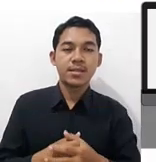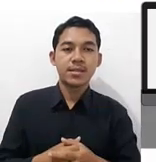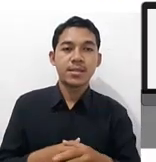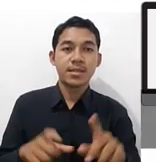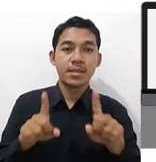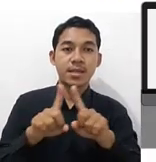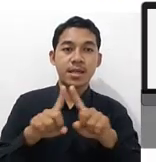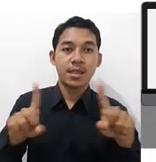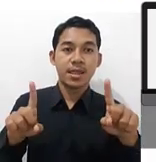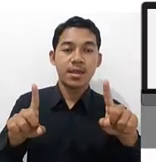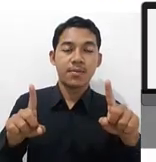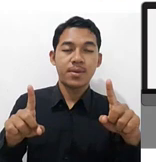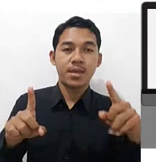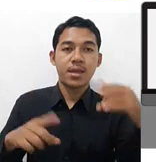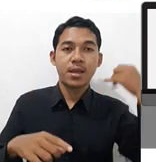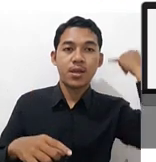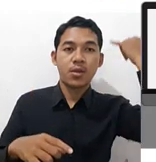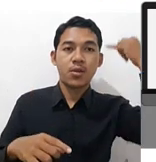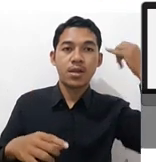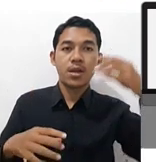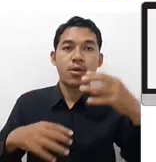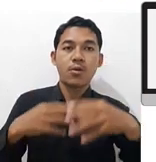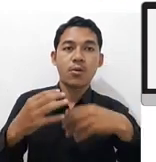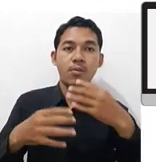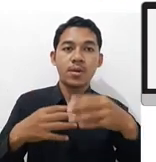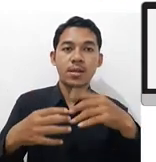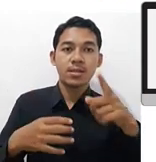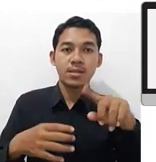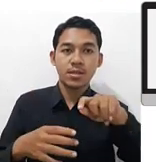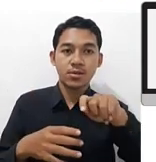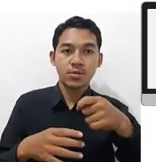Tapi gerbang logika kombinasi itu dibahas di nanti, ya.